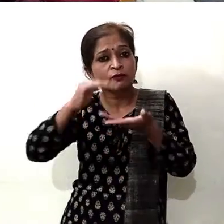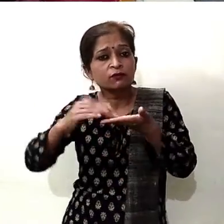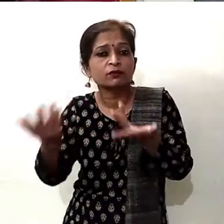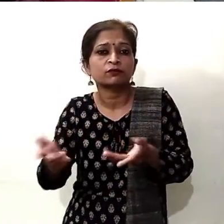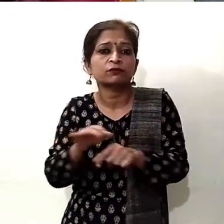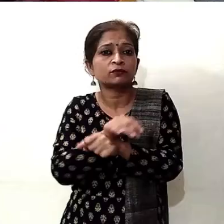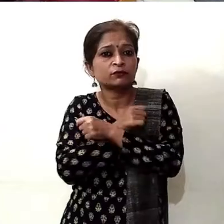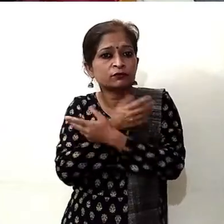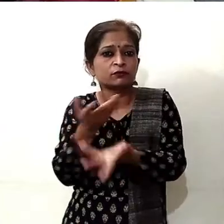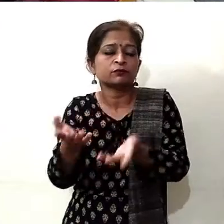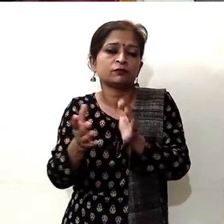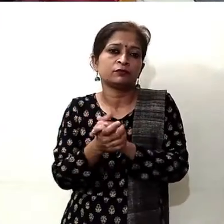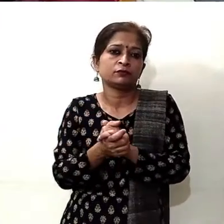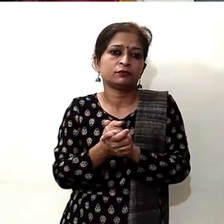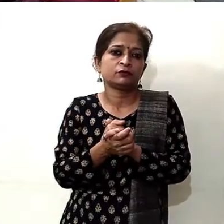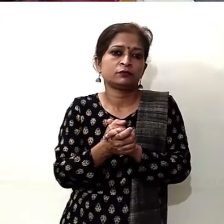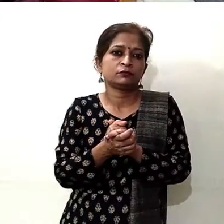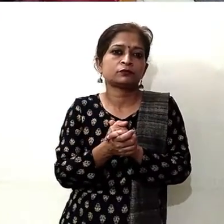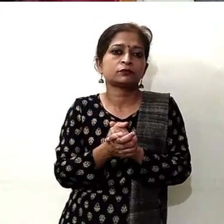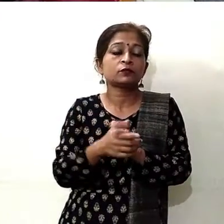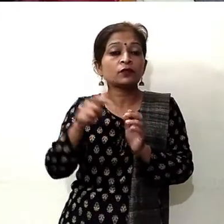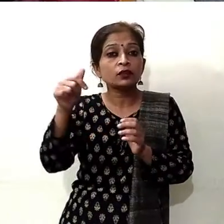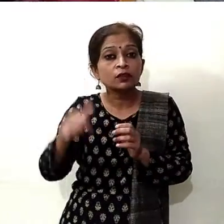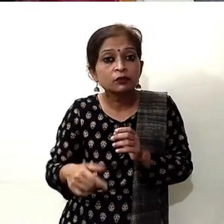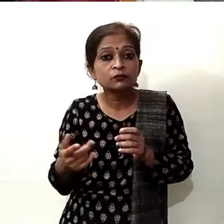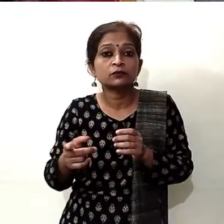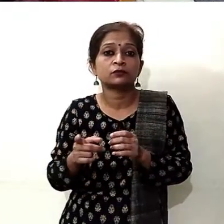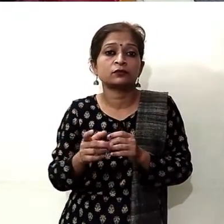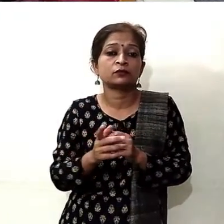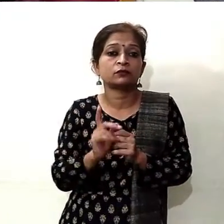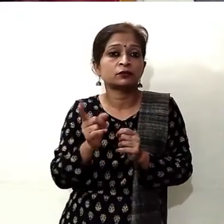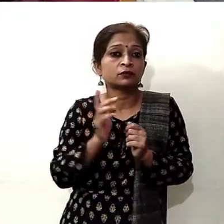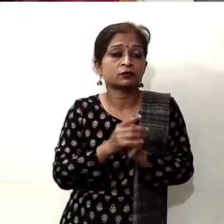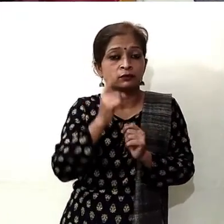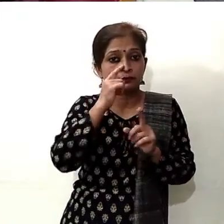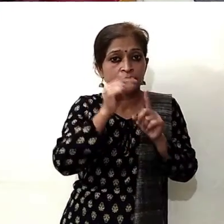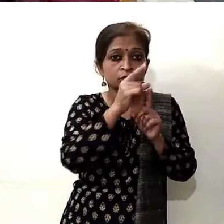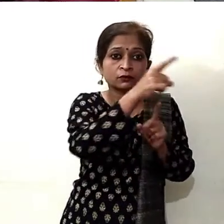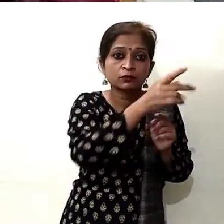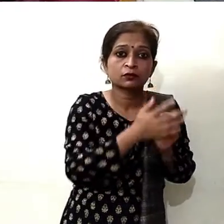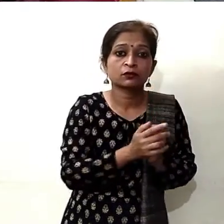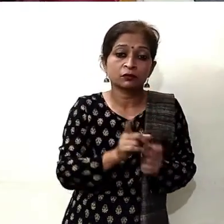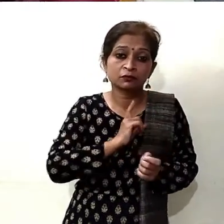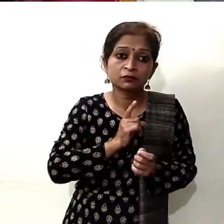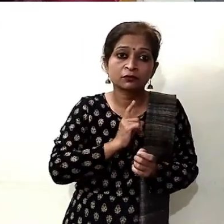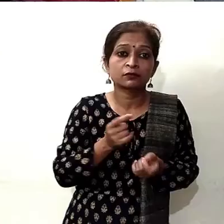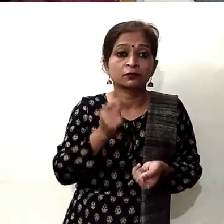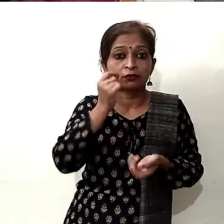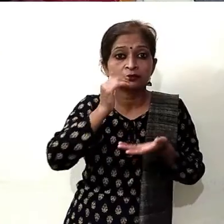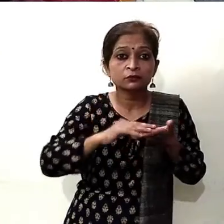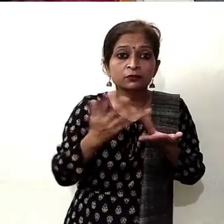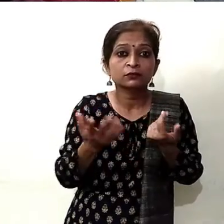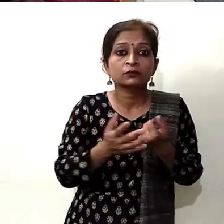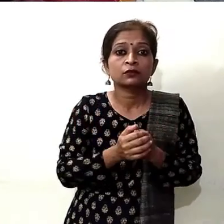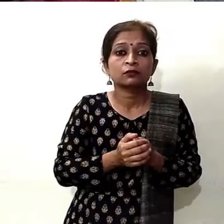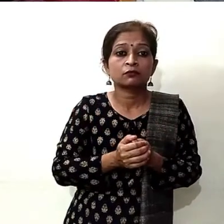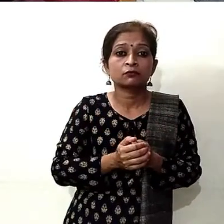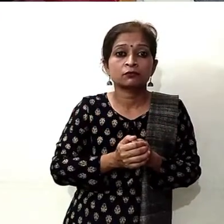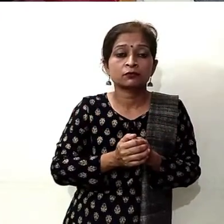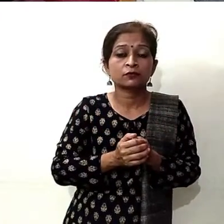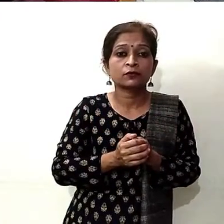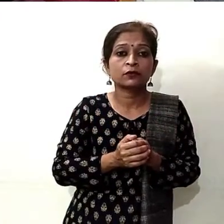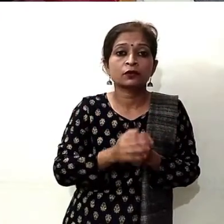अपनी सतीत्व को, एक पतिव्रता को, अपने क्या इस बात को कि